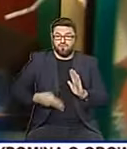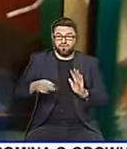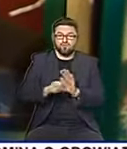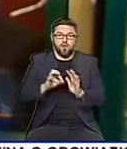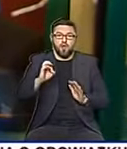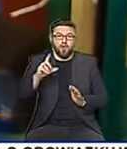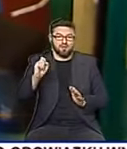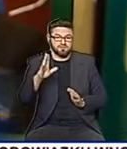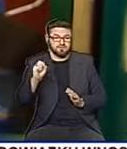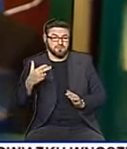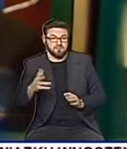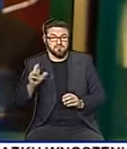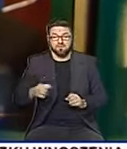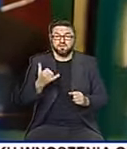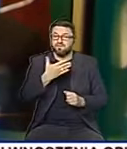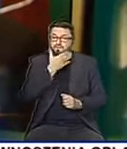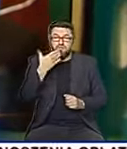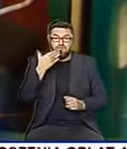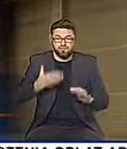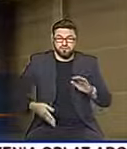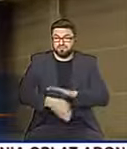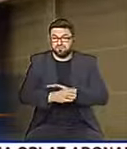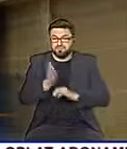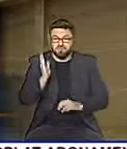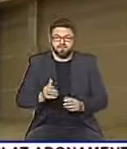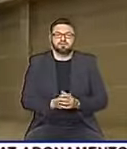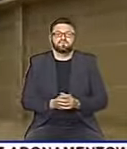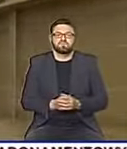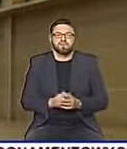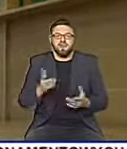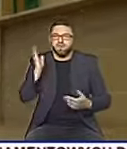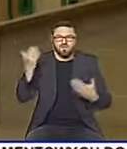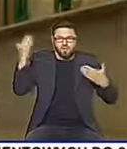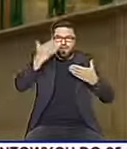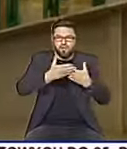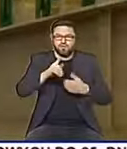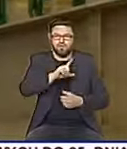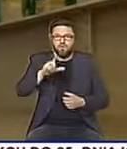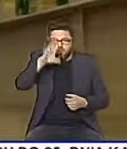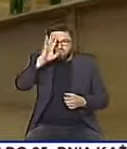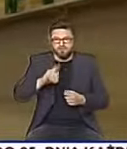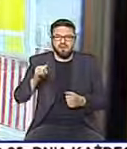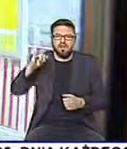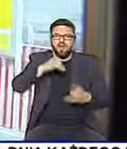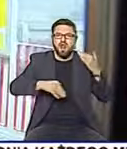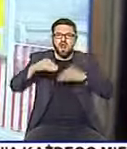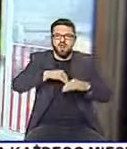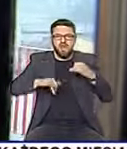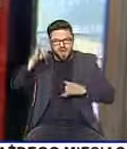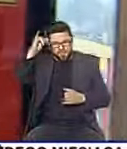Olsztyna. Będzie odjeżdżać po południu. Nie będzie za to nocnego połączenia Łódź-Jelenia Góra.